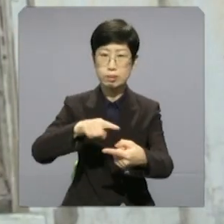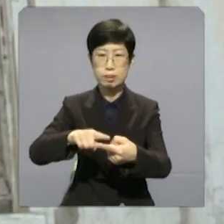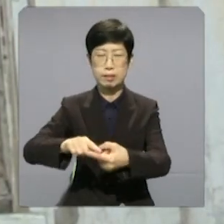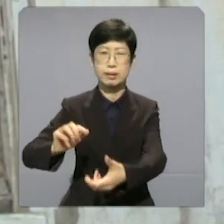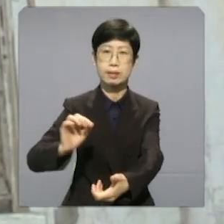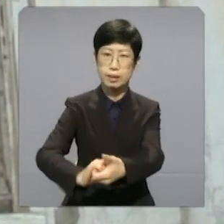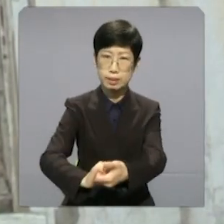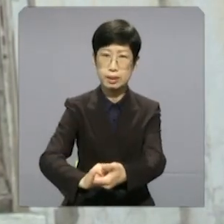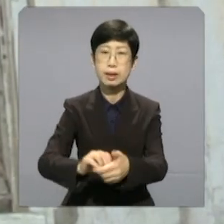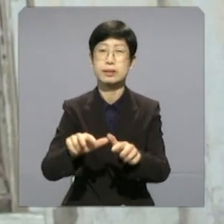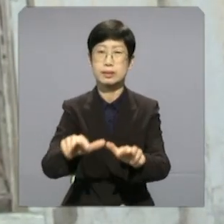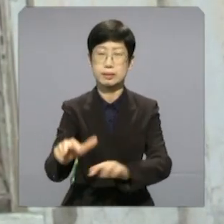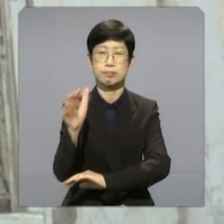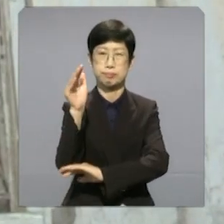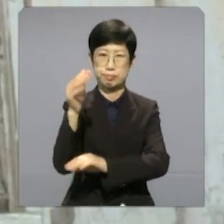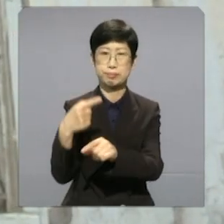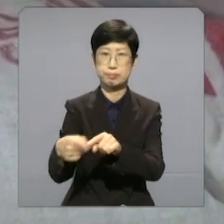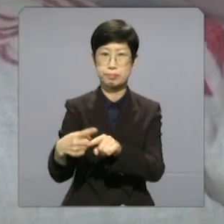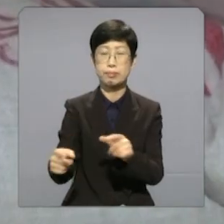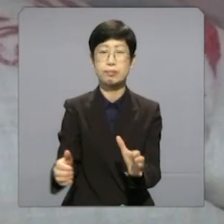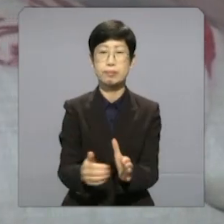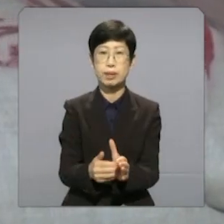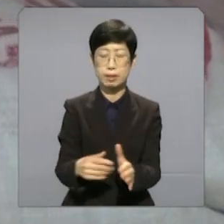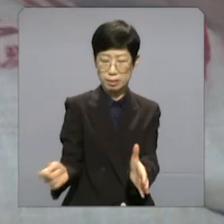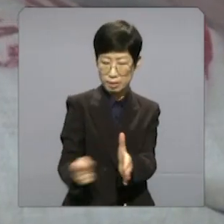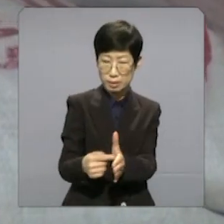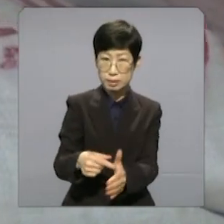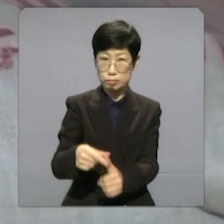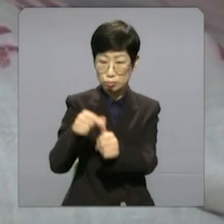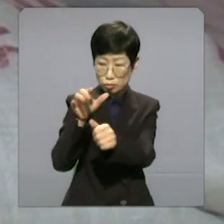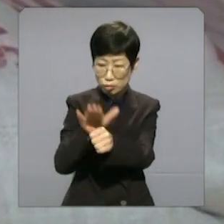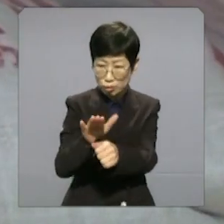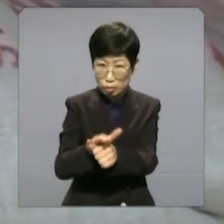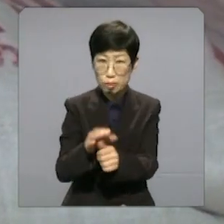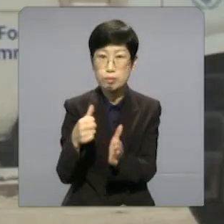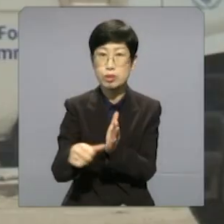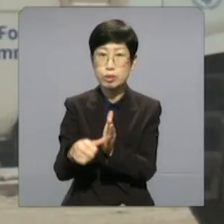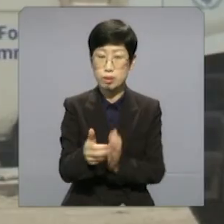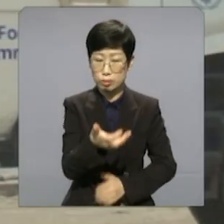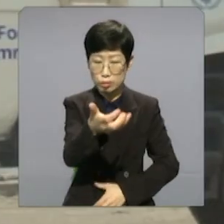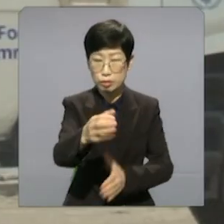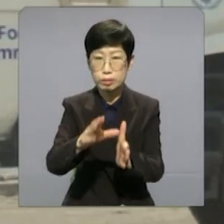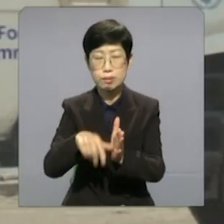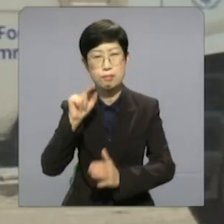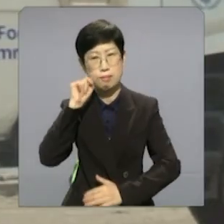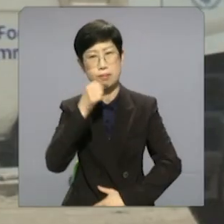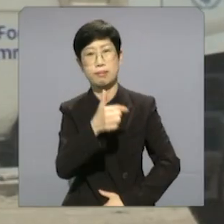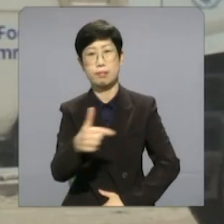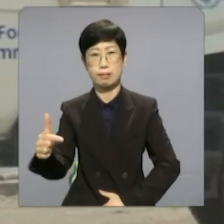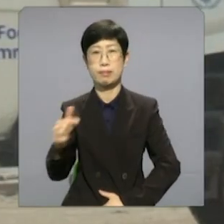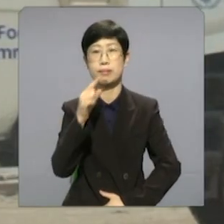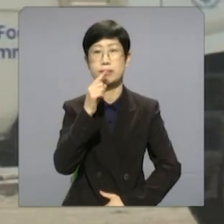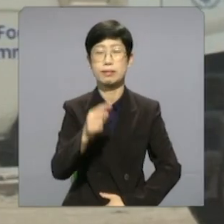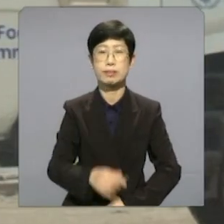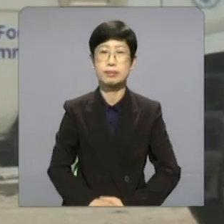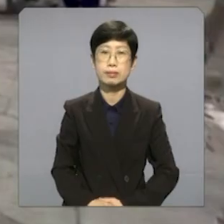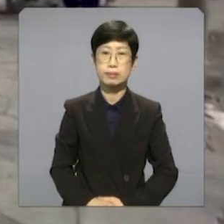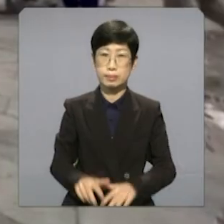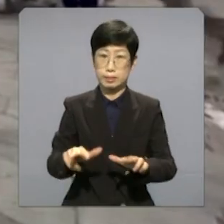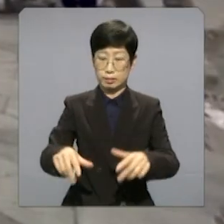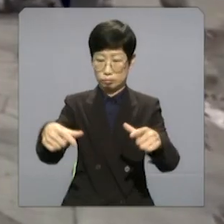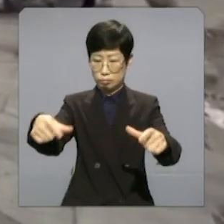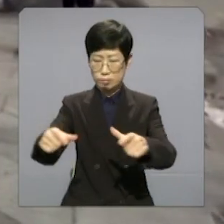한계점에 이르렀다고 평가했습니다. 긴급 구호 물자를 운송하는데 어려움이 크다는 것입니다. 현재